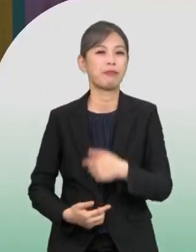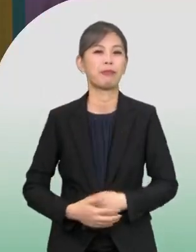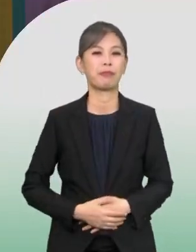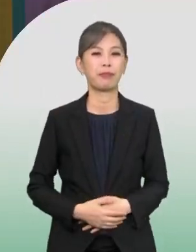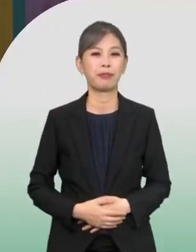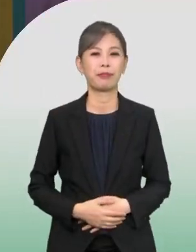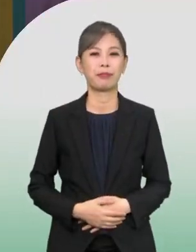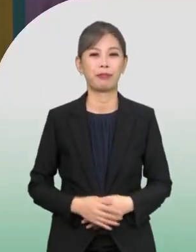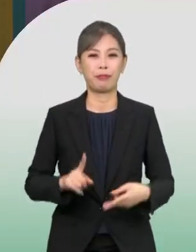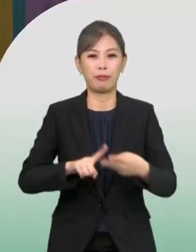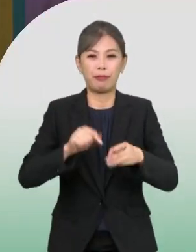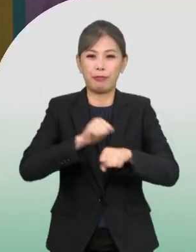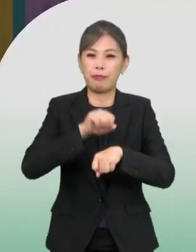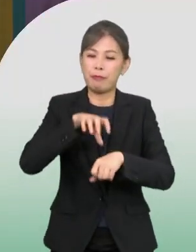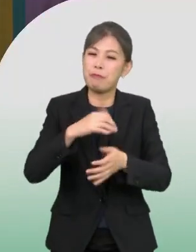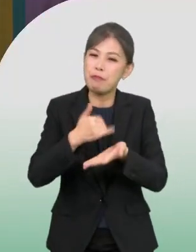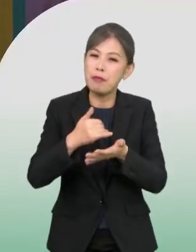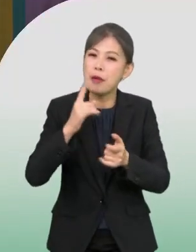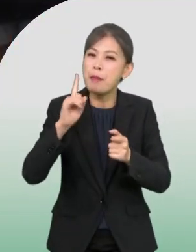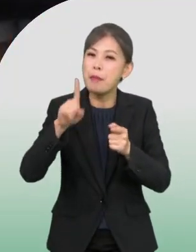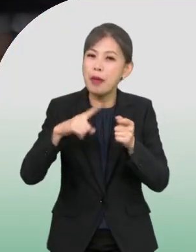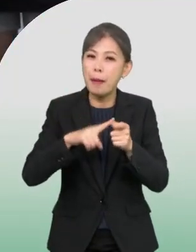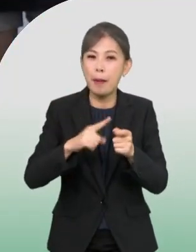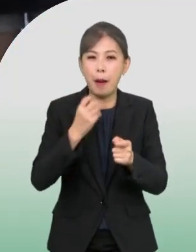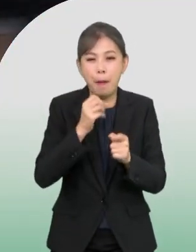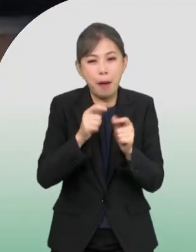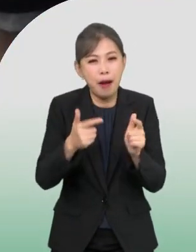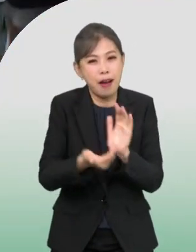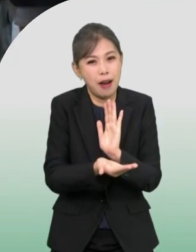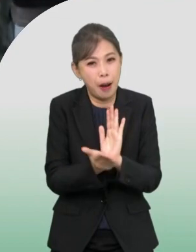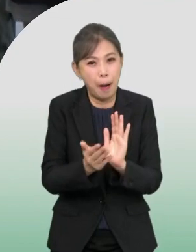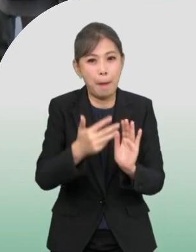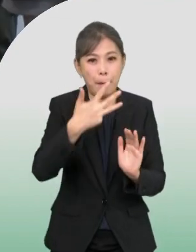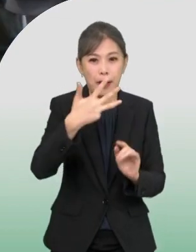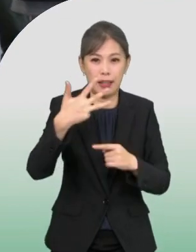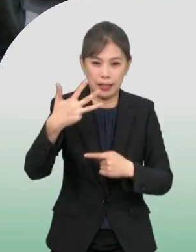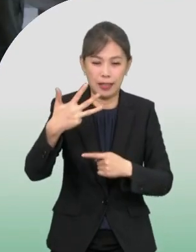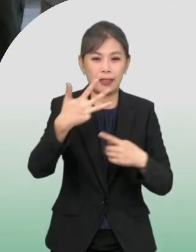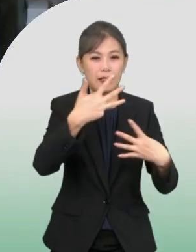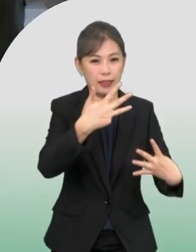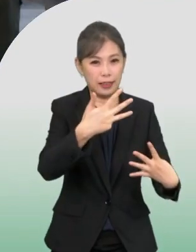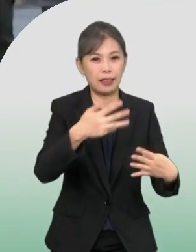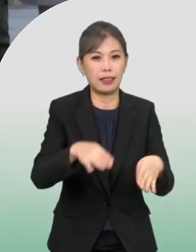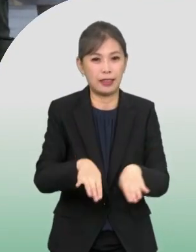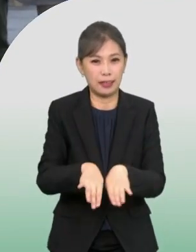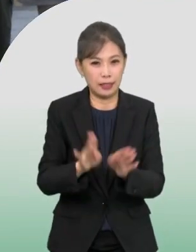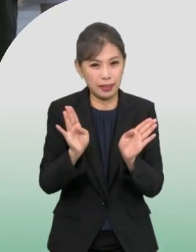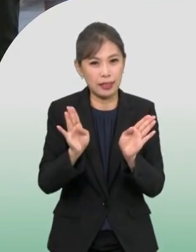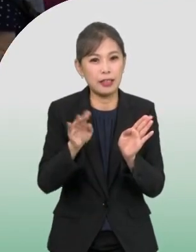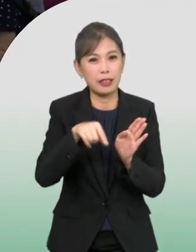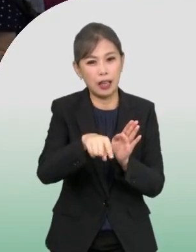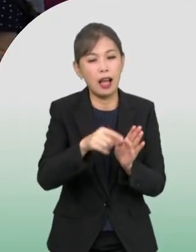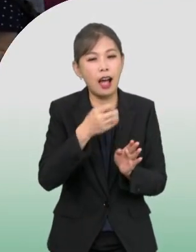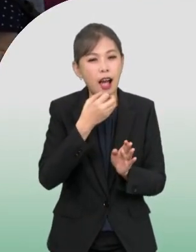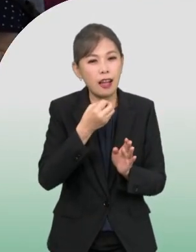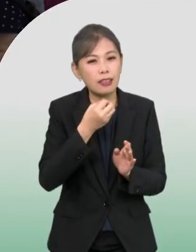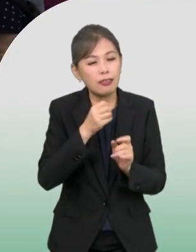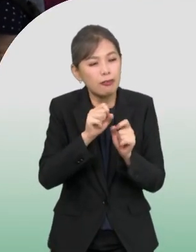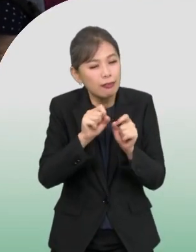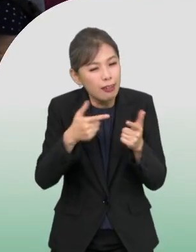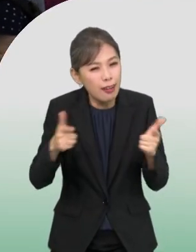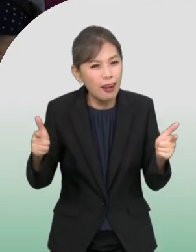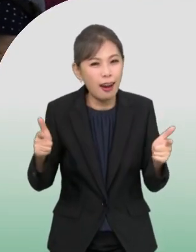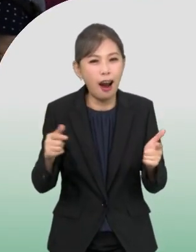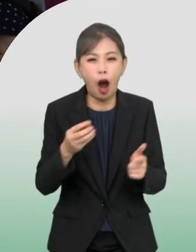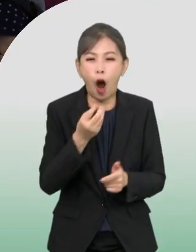主办单位每一个过去日嘅美食展，每提半夜初一都出席来举办，受各界冠军食材，唔但请民众食得